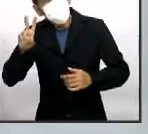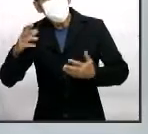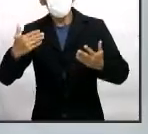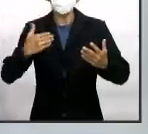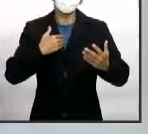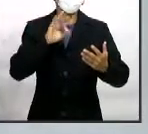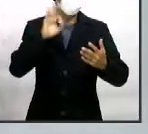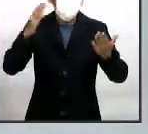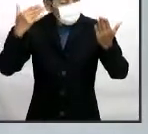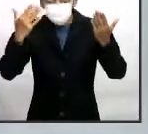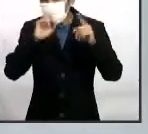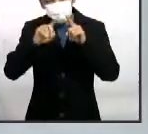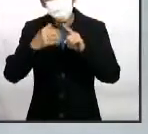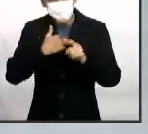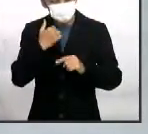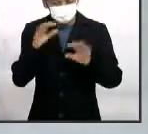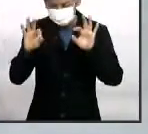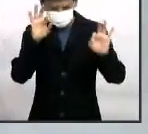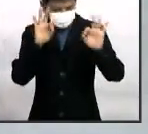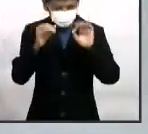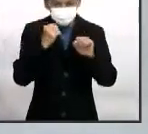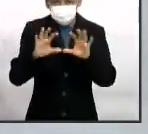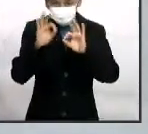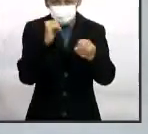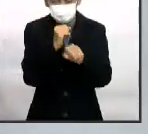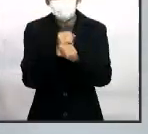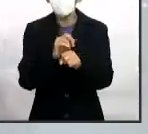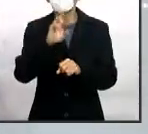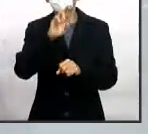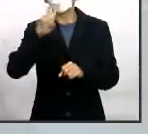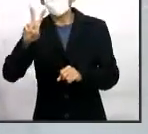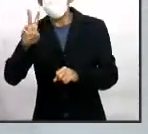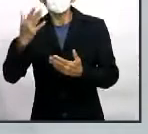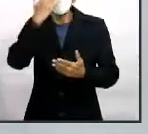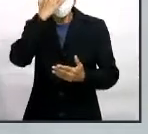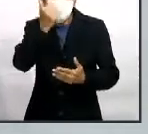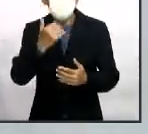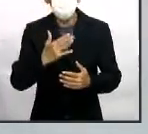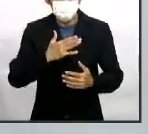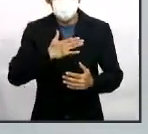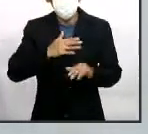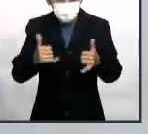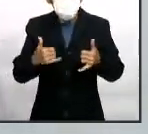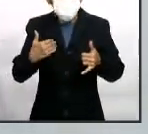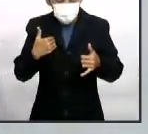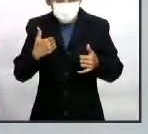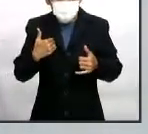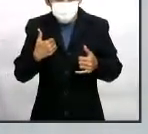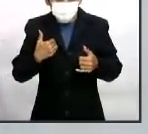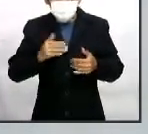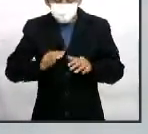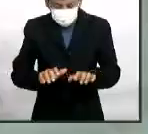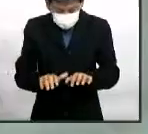หรือ Free Fire หรือเปล่าหรืออะไรเงี้ยเราก็เลือกตอนแรกผมเลือก ROV มาเพราะหนึ่งอาจจะเป็นเพราะว่าเราเล่นแล้วก็ในเรื่องของ